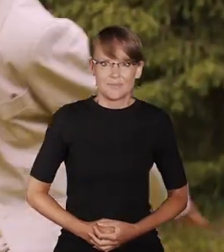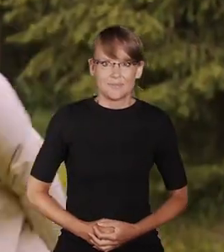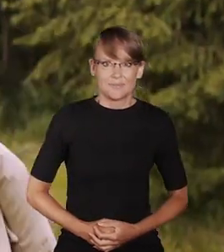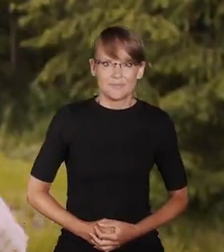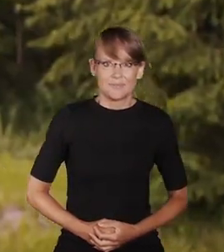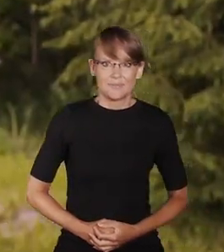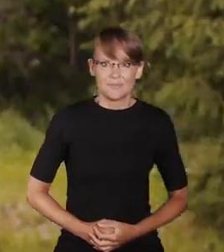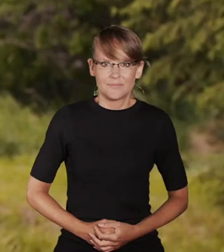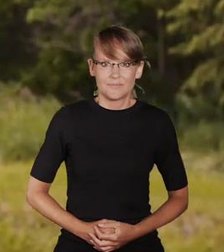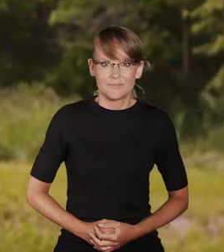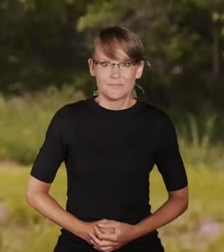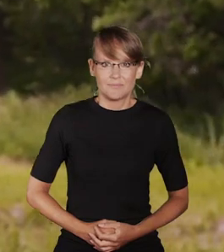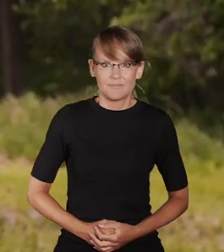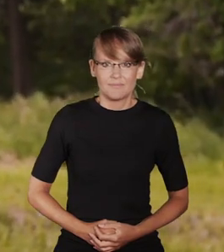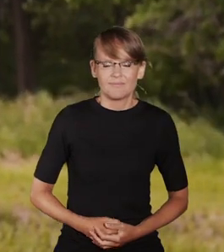jak pani!